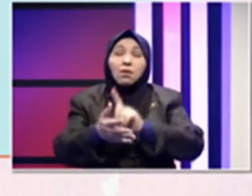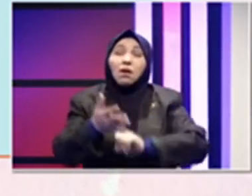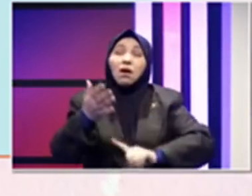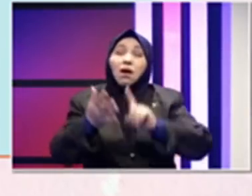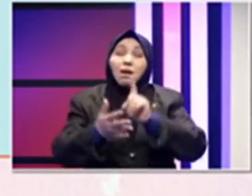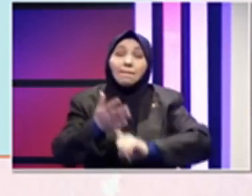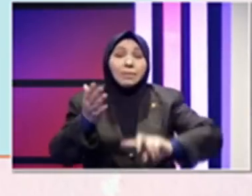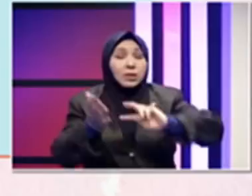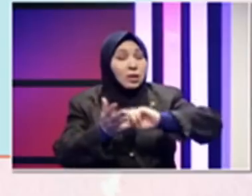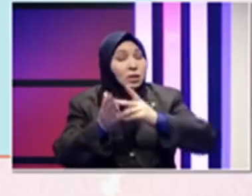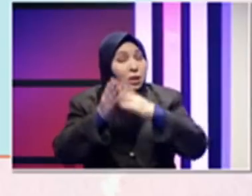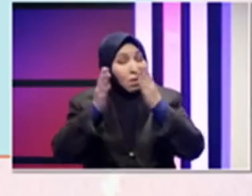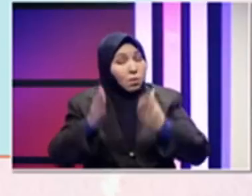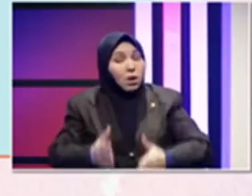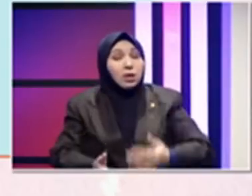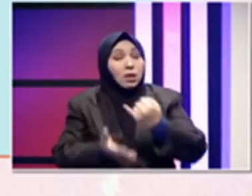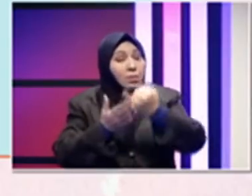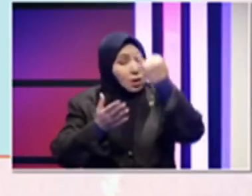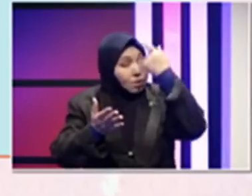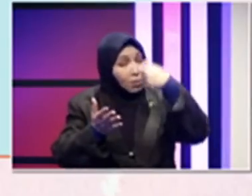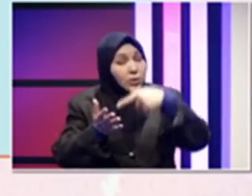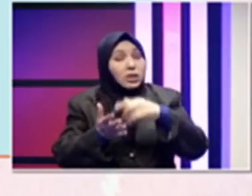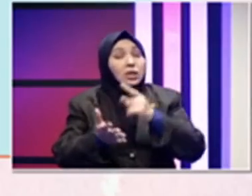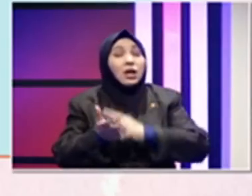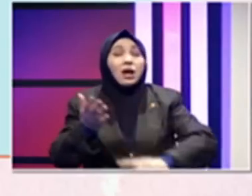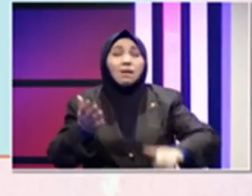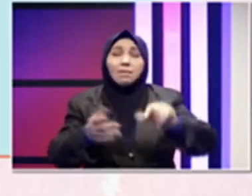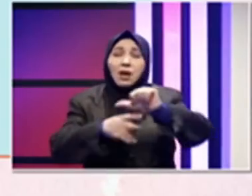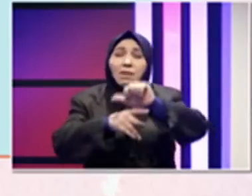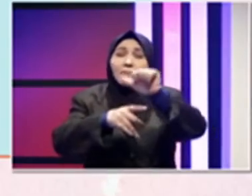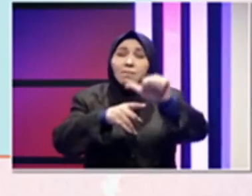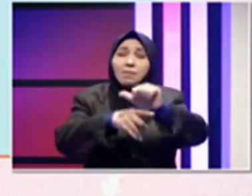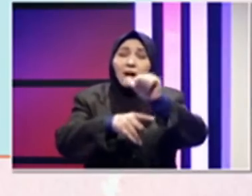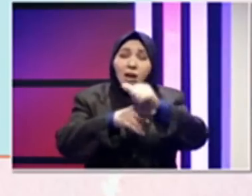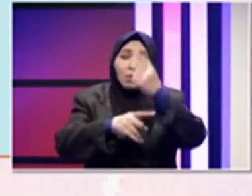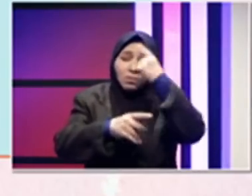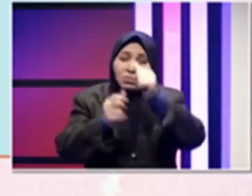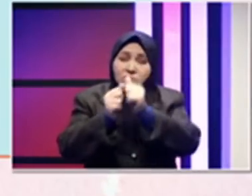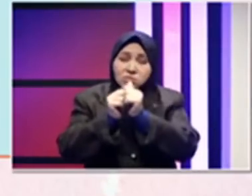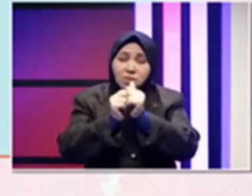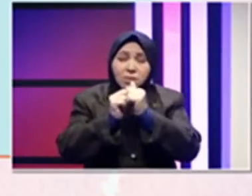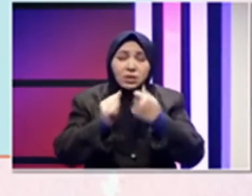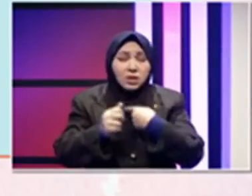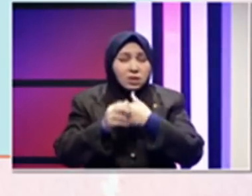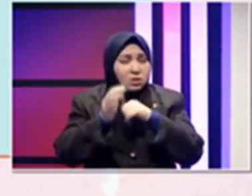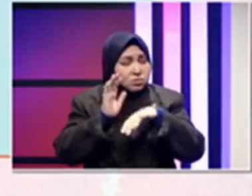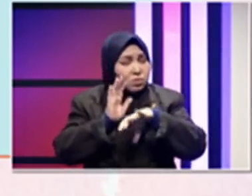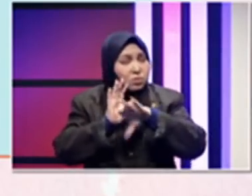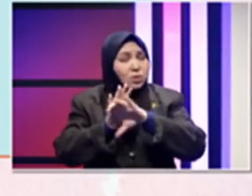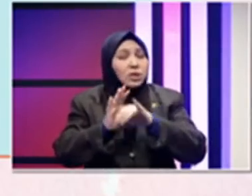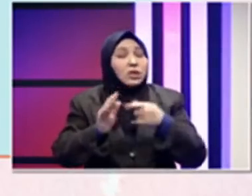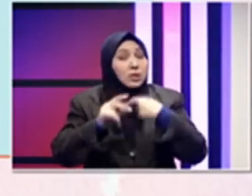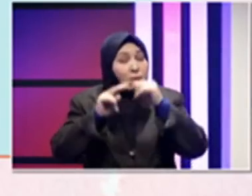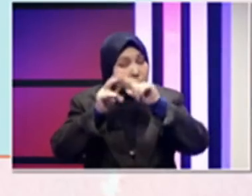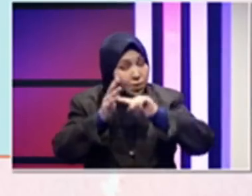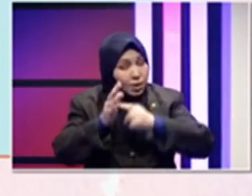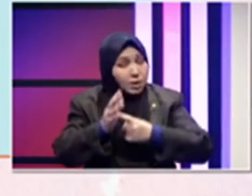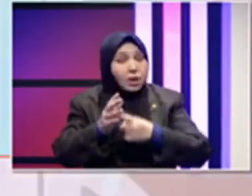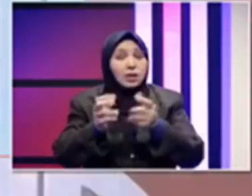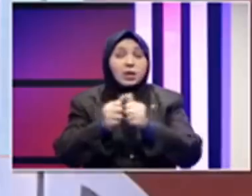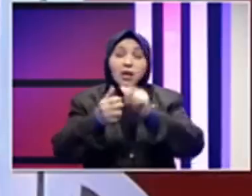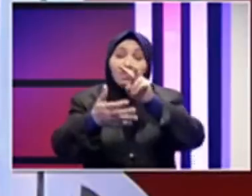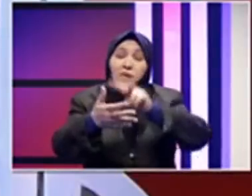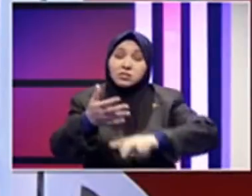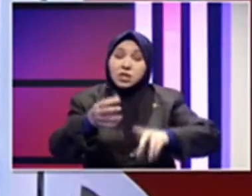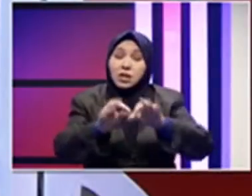tanda orang-orang berilmu ini dan apakah amalan mereka untuk sama-sama kita contohi. Kita sama-sama mulakan dengan bacaan